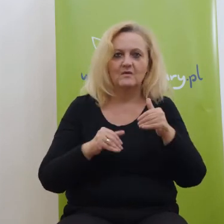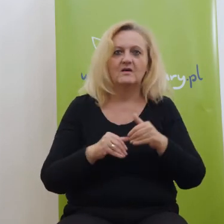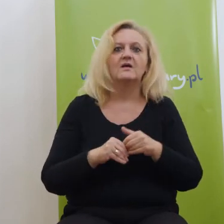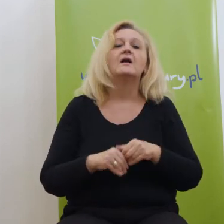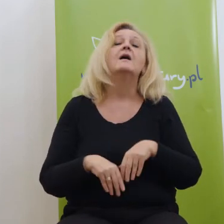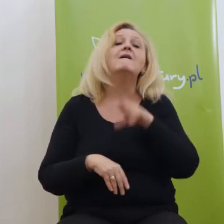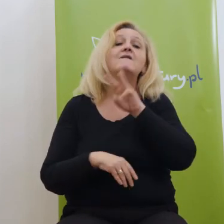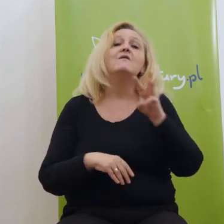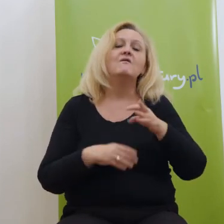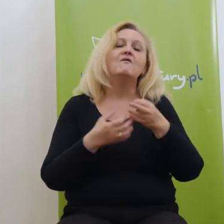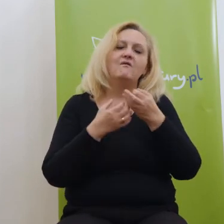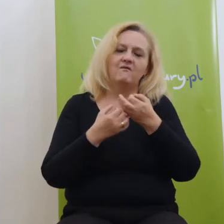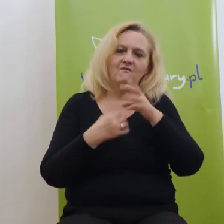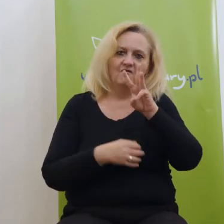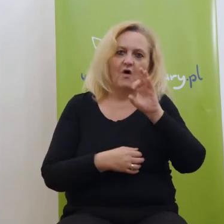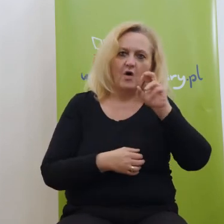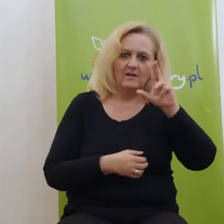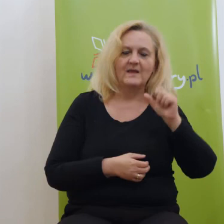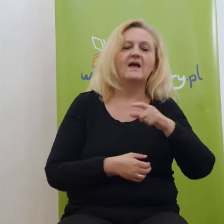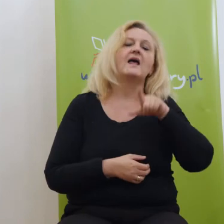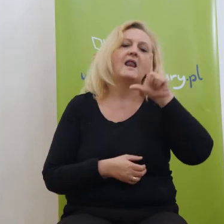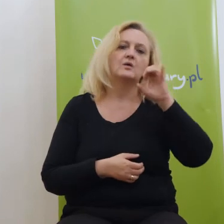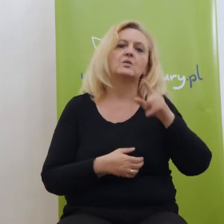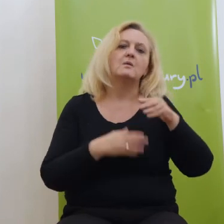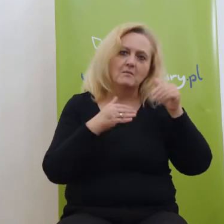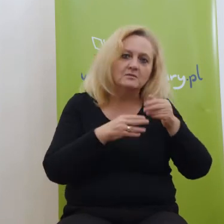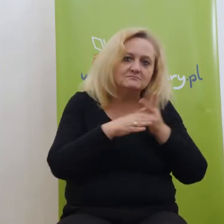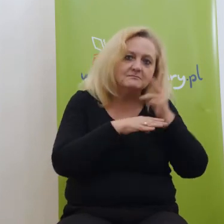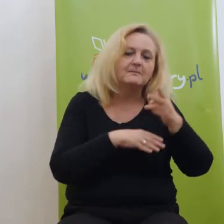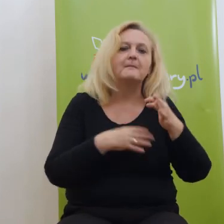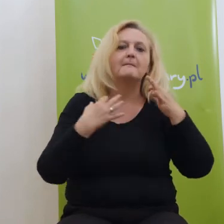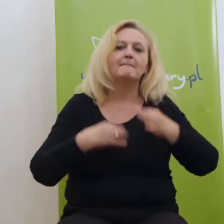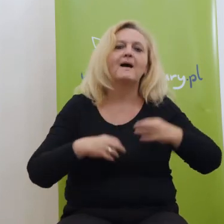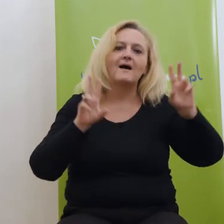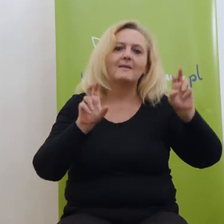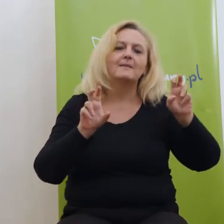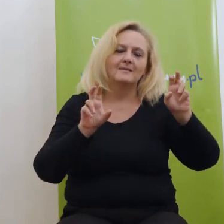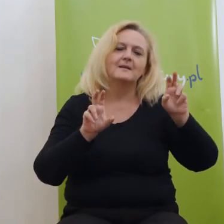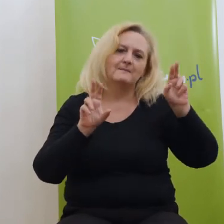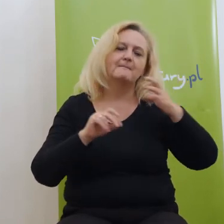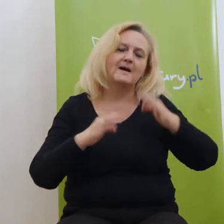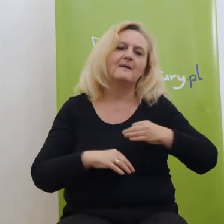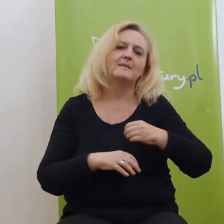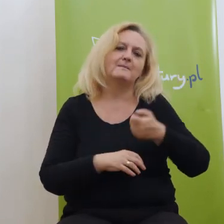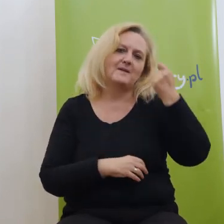wolne lektury i odpalić sobie Pan Parasol i przeczytać przed